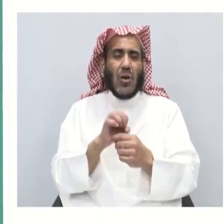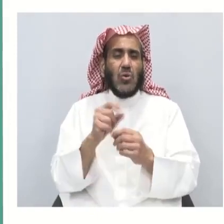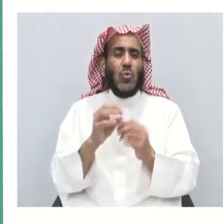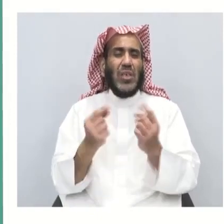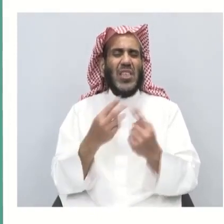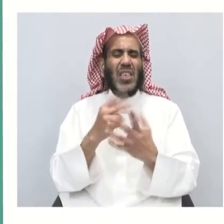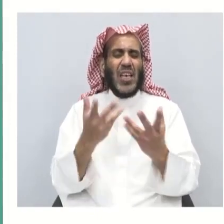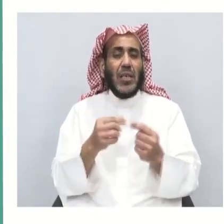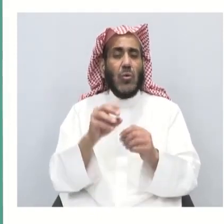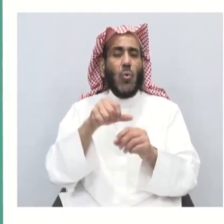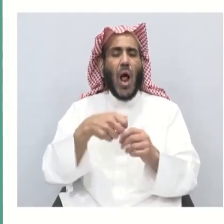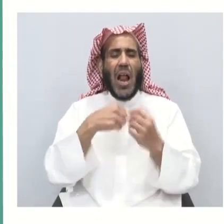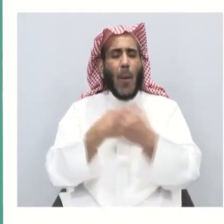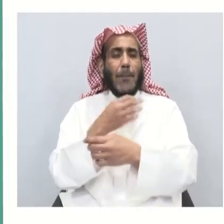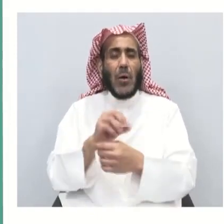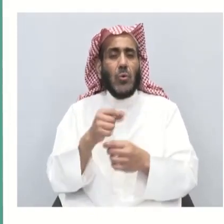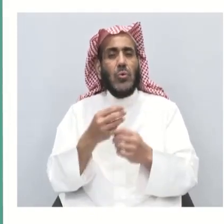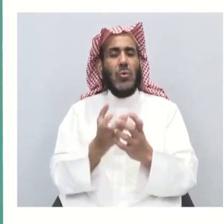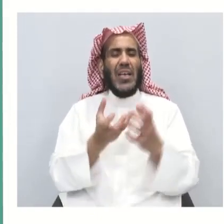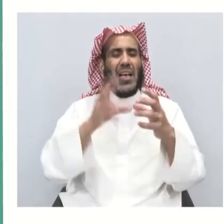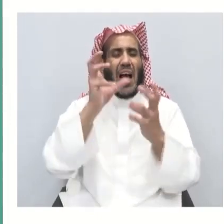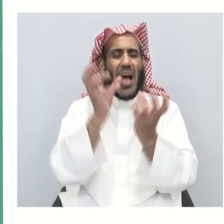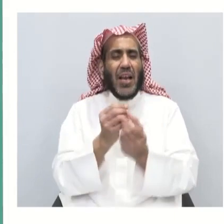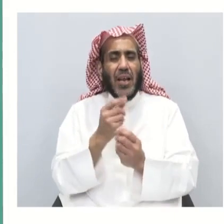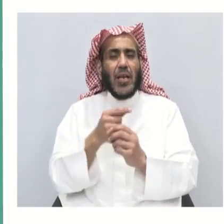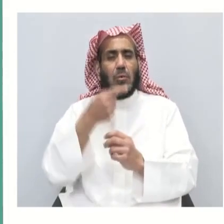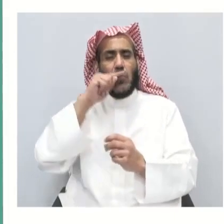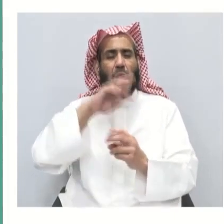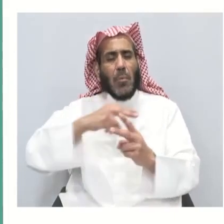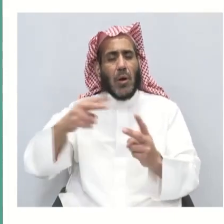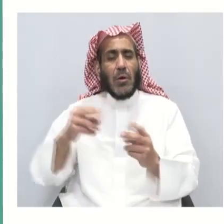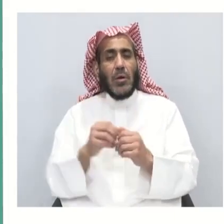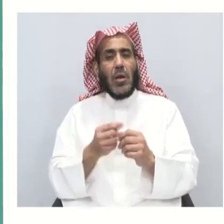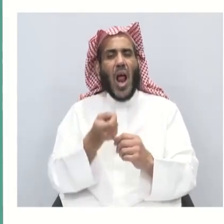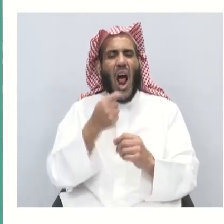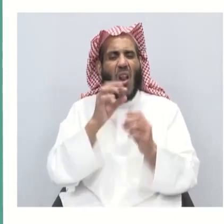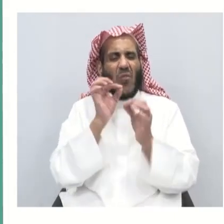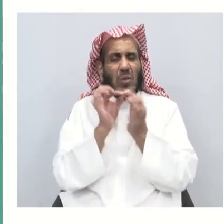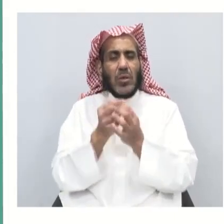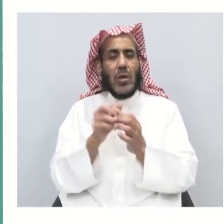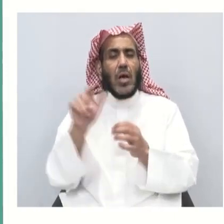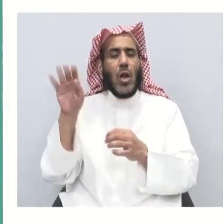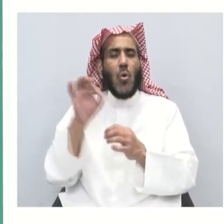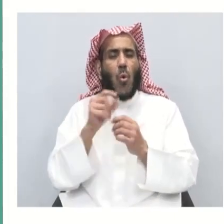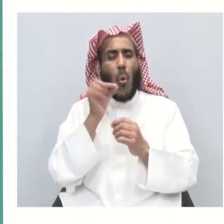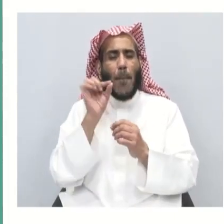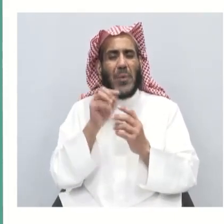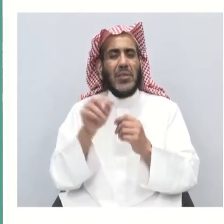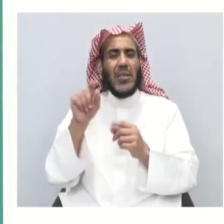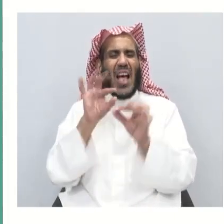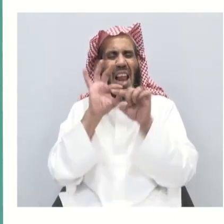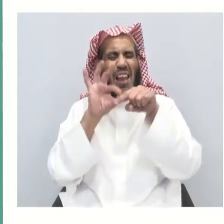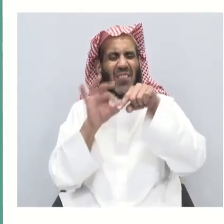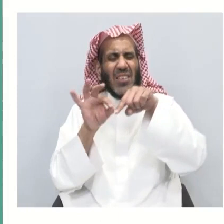والموز، الأناناس، التمر. ذوات الفلقتين لدينا الفستق، الحمص، الفاصوليا،